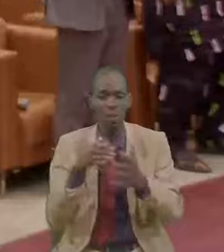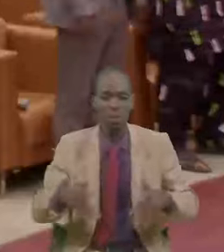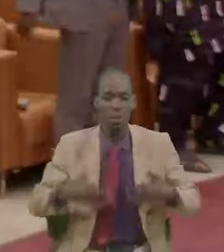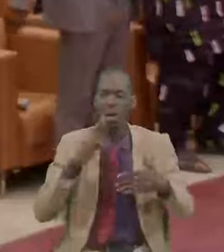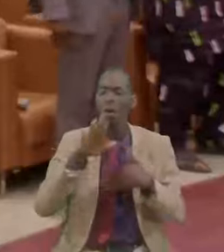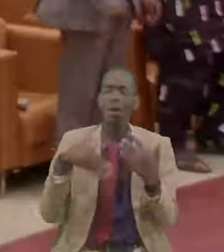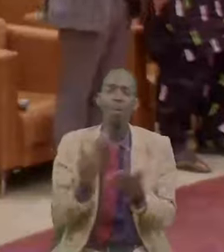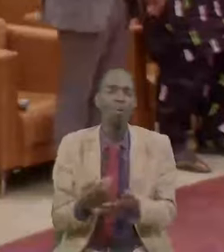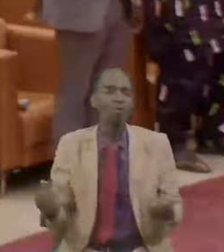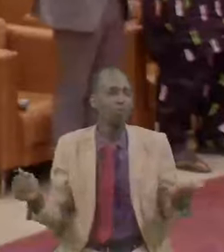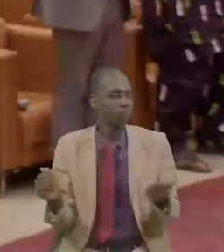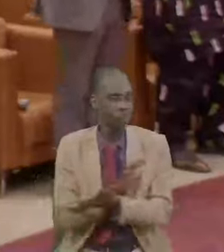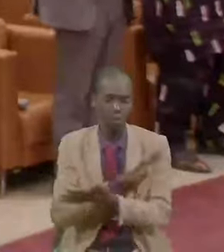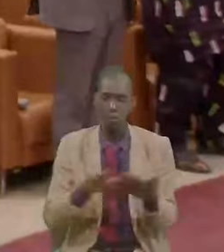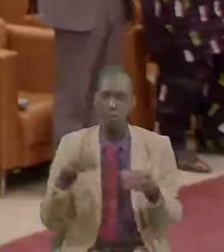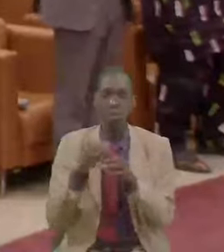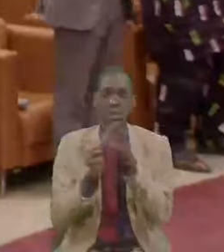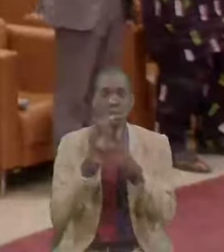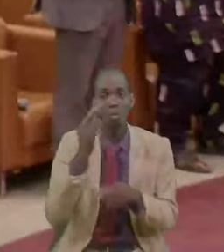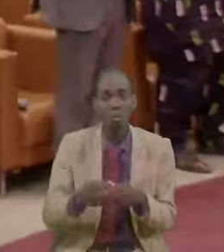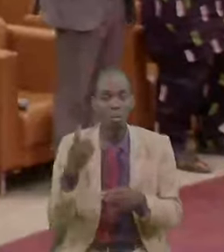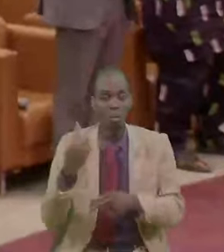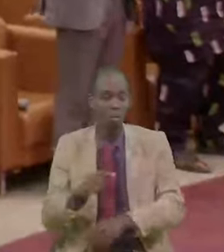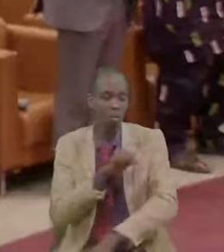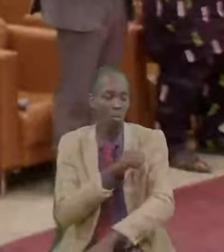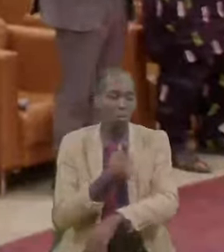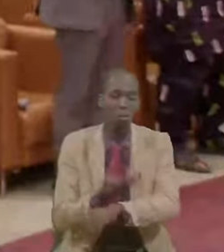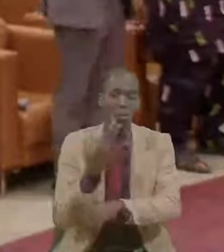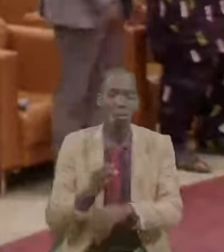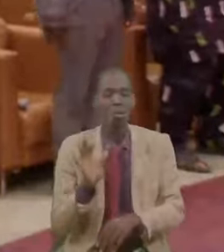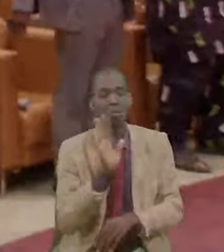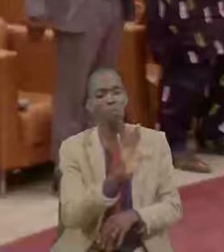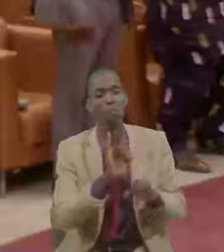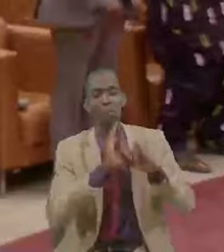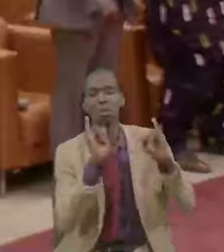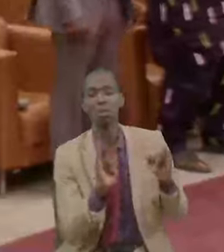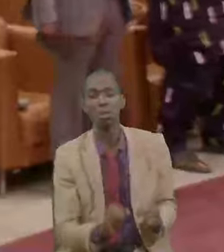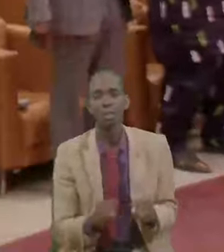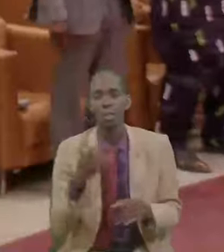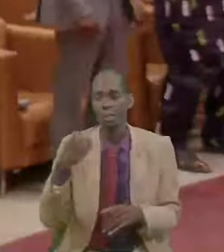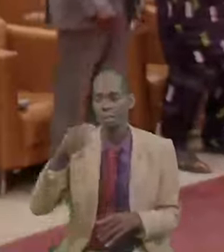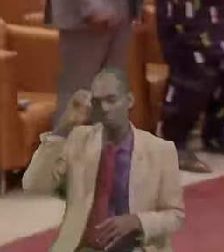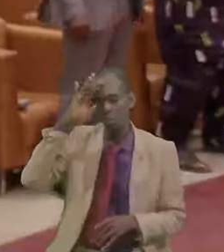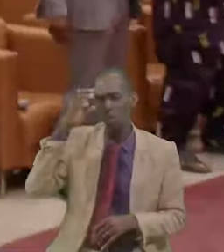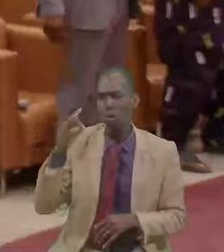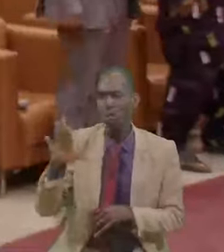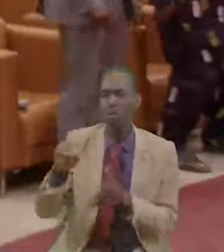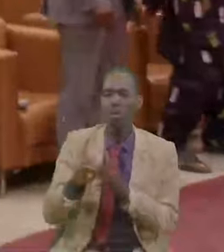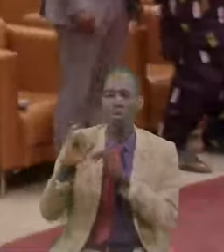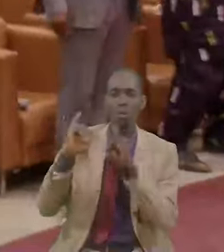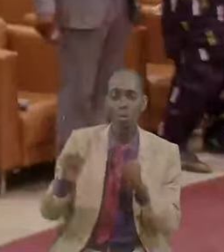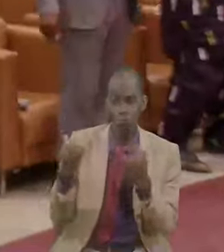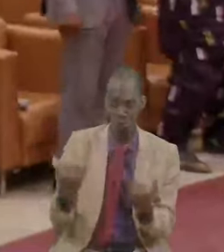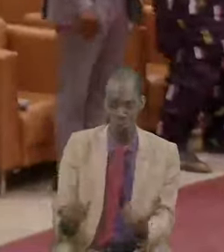nous parlons sont ôtés. L'autorité de leur Dieu et la magie de leur talisman, tout est